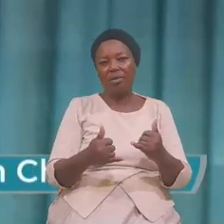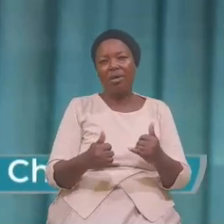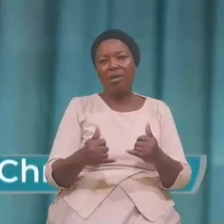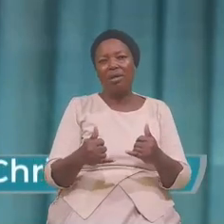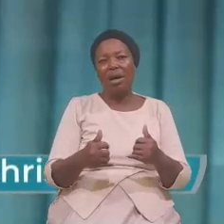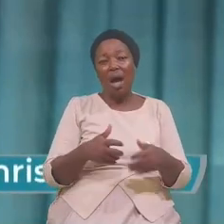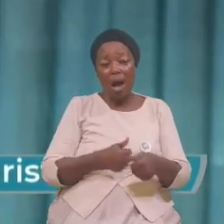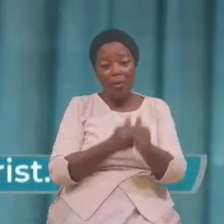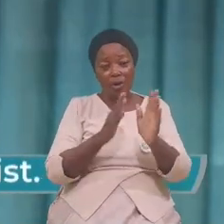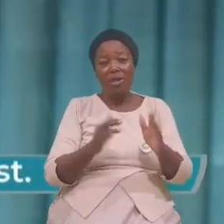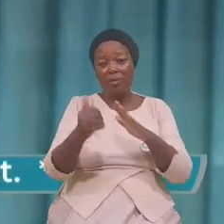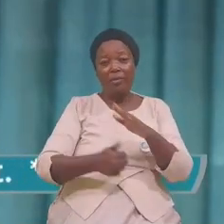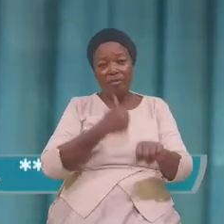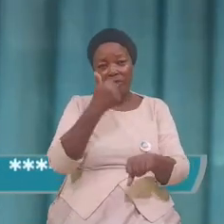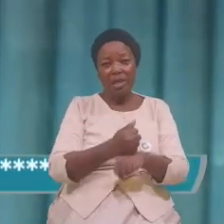L'autorité